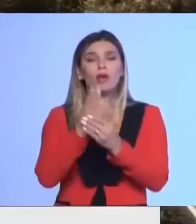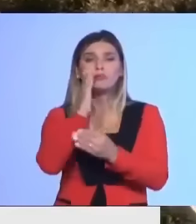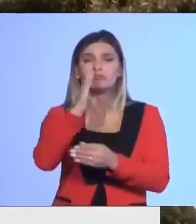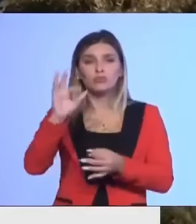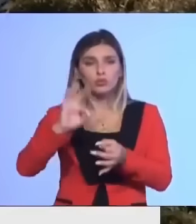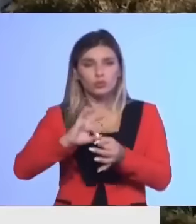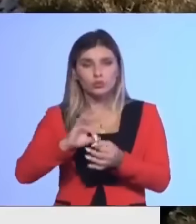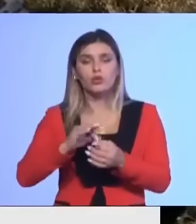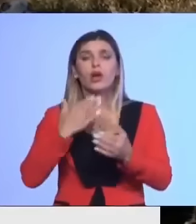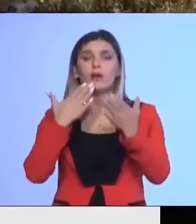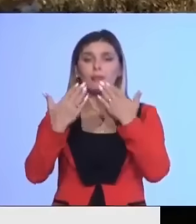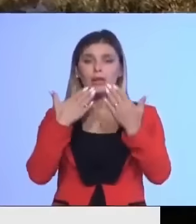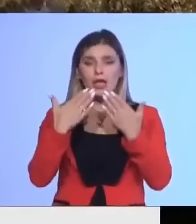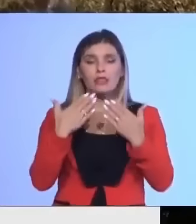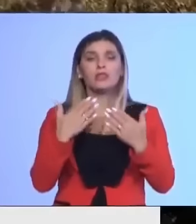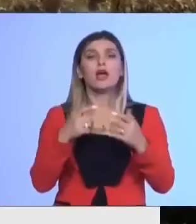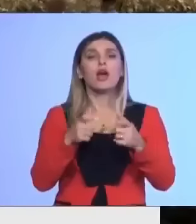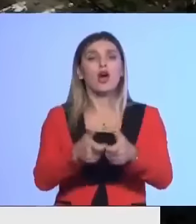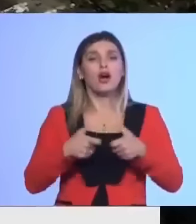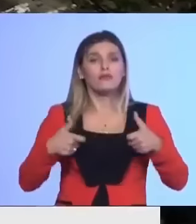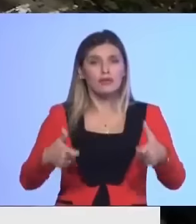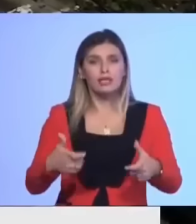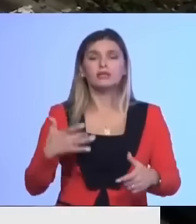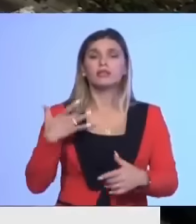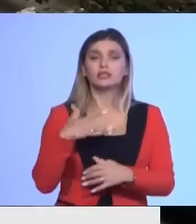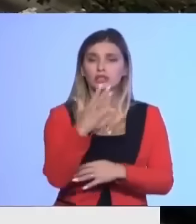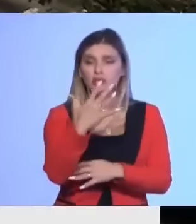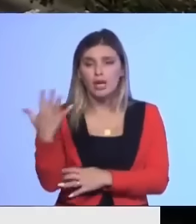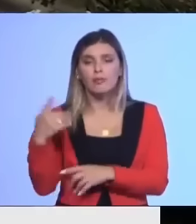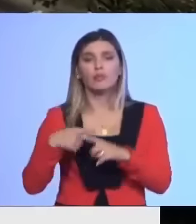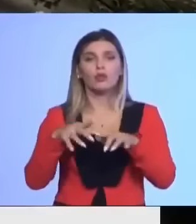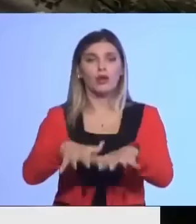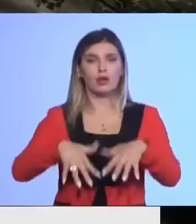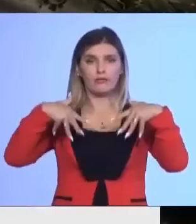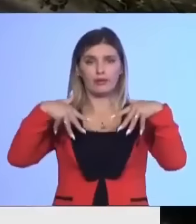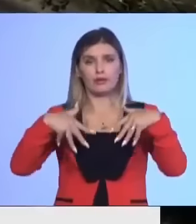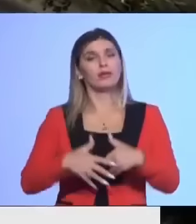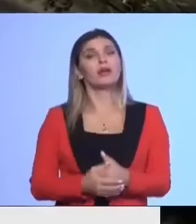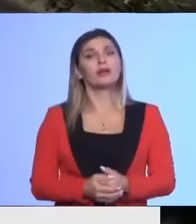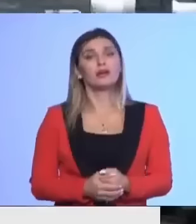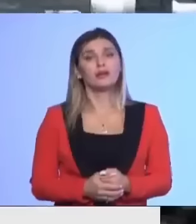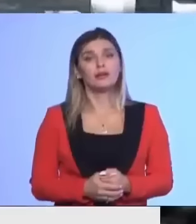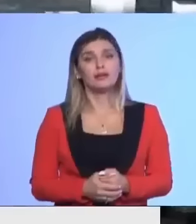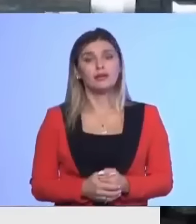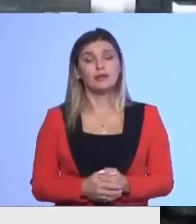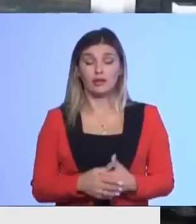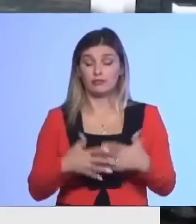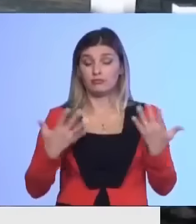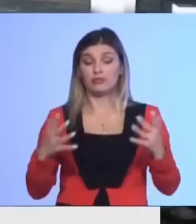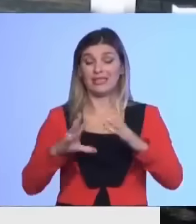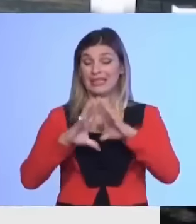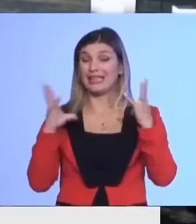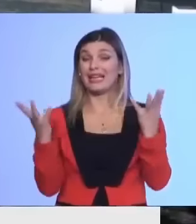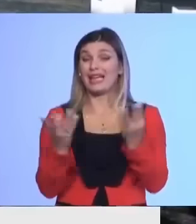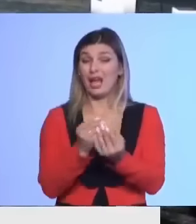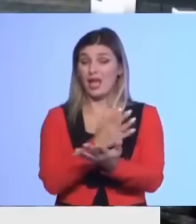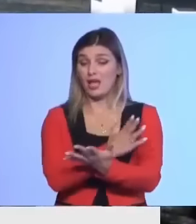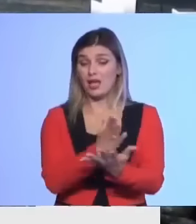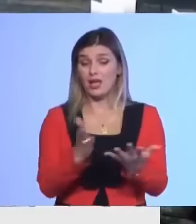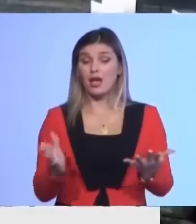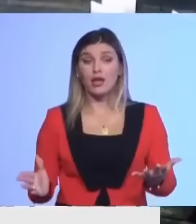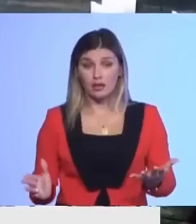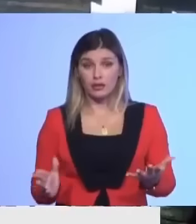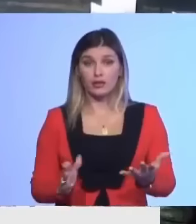trajnime, konferenca, hapësira të gjelbra e amfiteatri. Por gjithë këto hapësira nuk do të nisin